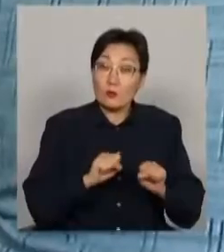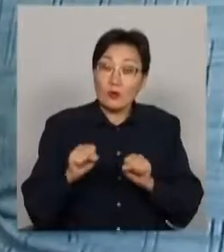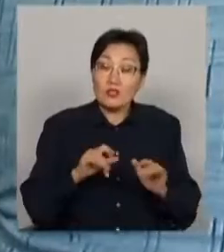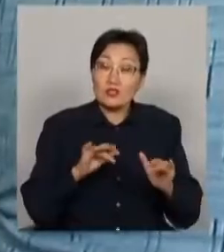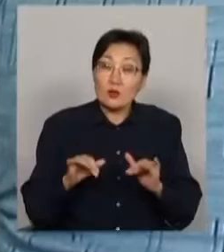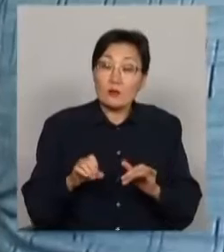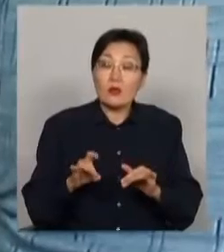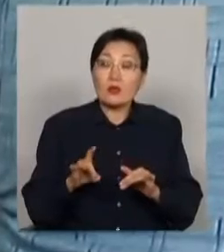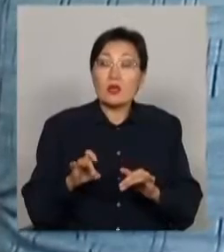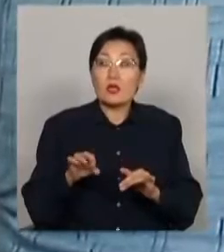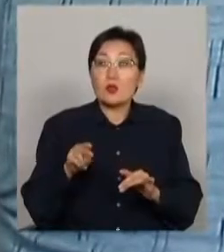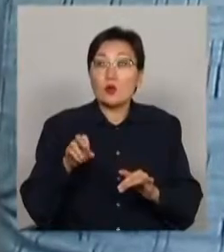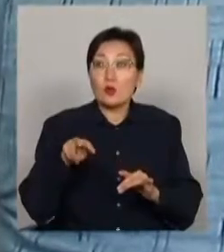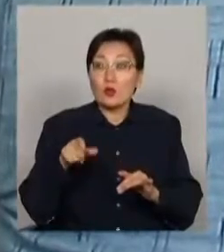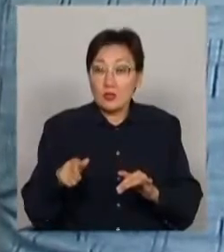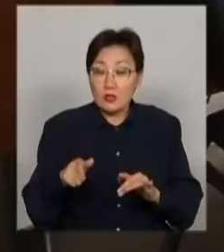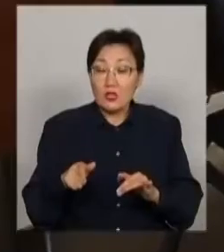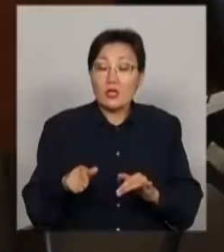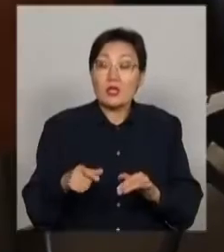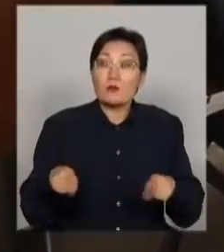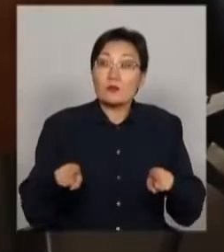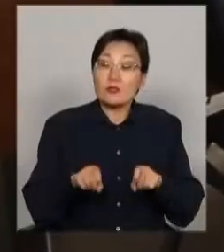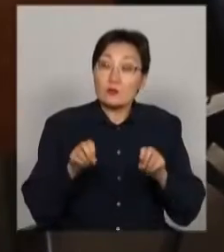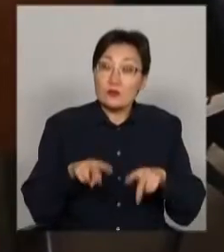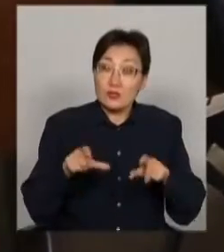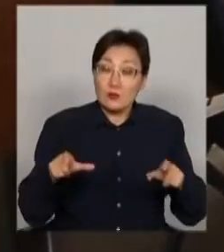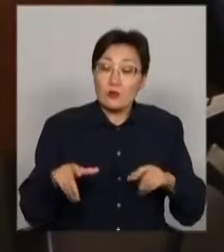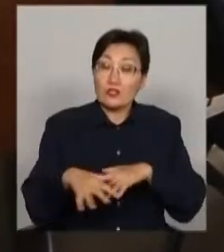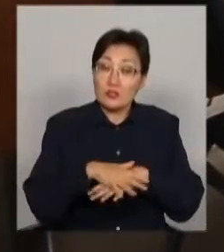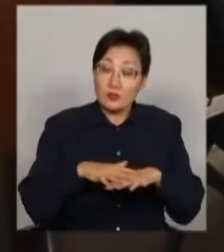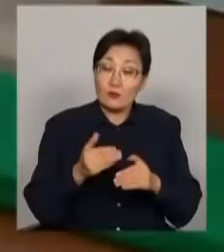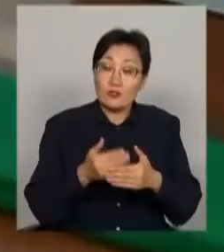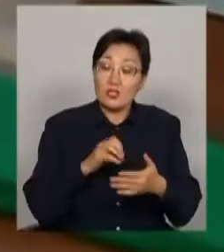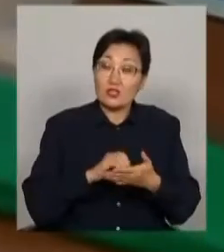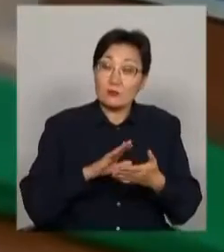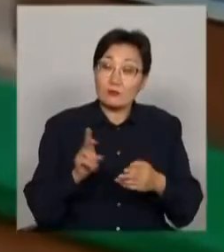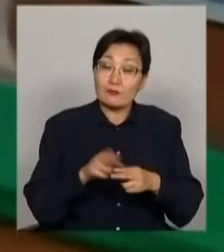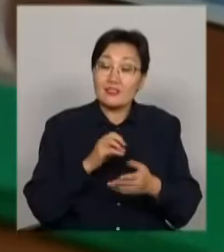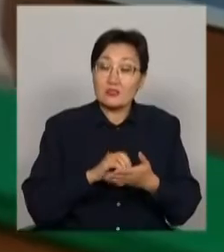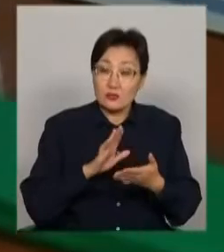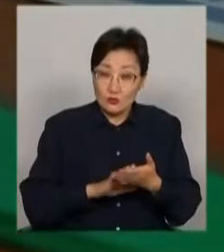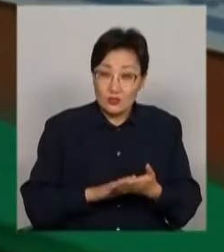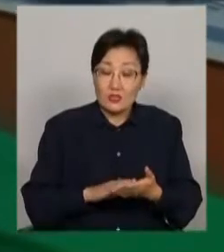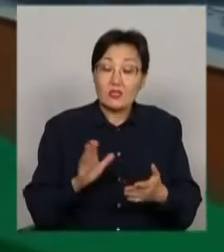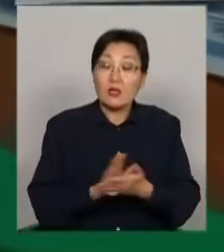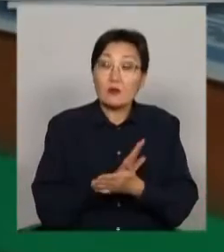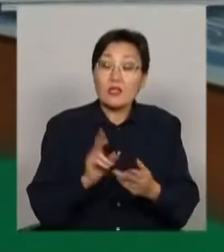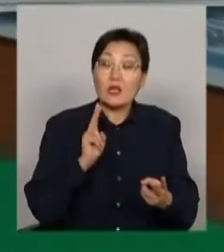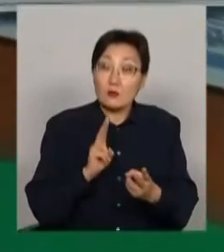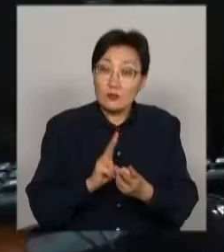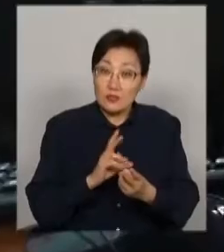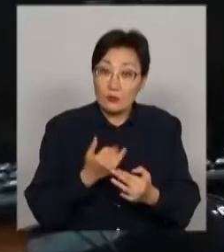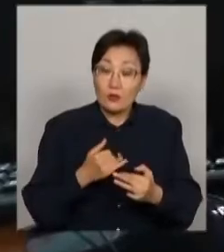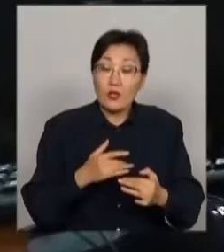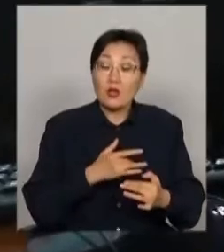Іс-шарада онколог, онкодерматолог, онкогинеколог секілді мамандар тұрғындарда алдын ала жазылусыз тегін қабылда. Дәрігерлердің айтуынша,